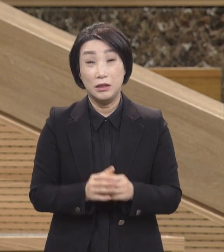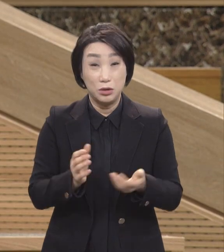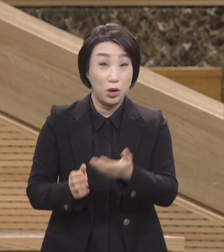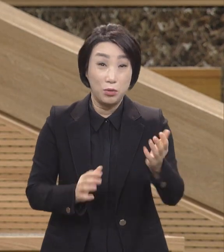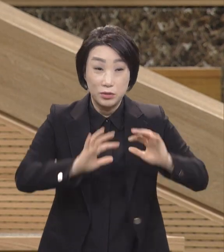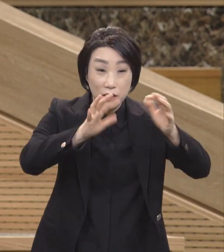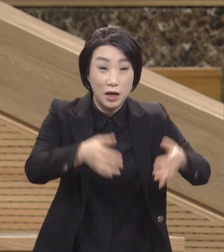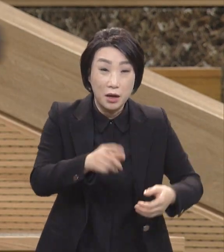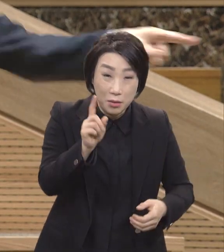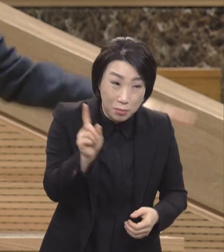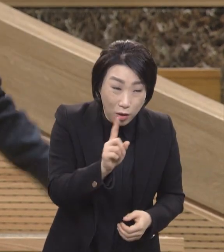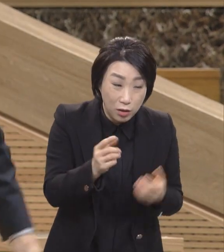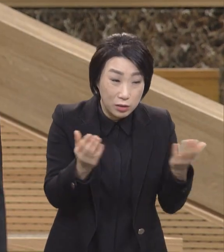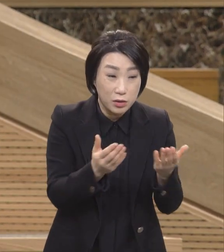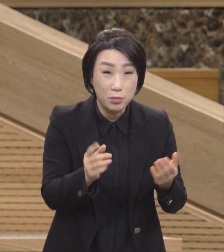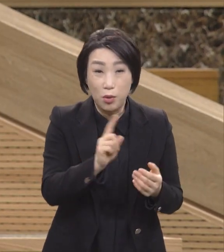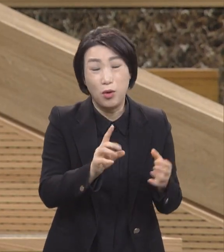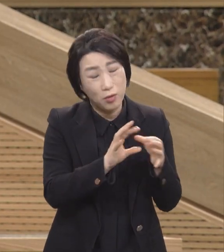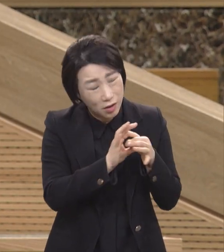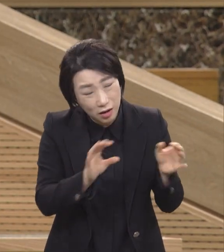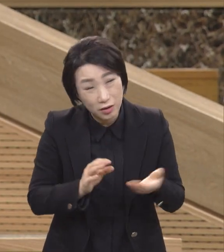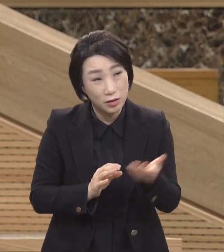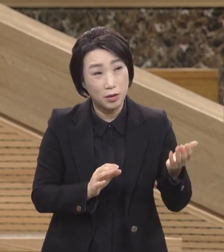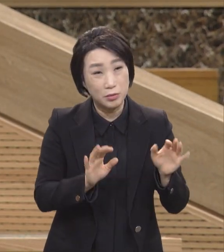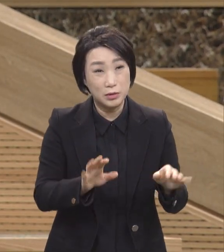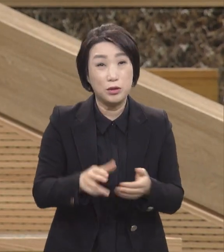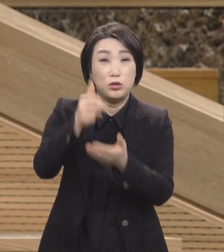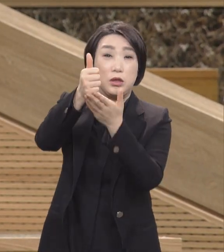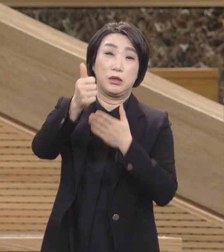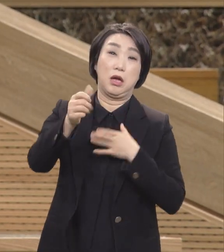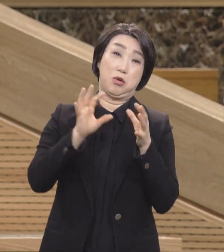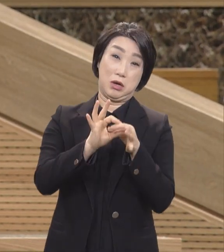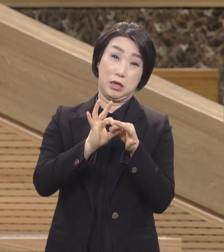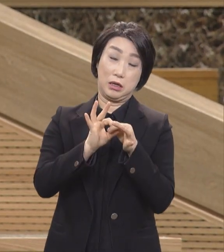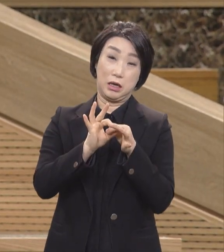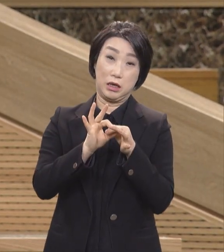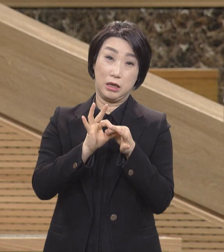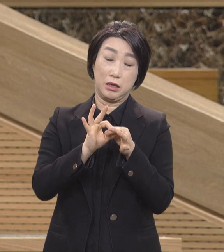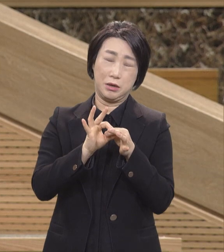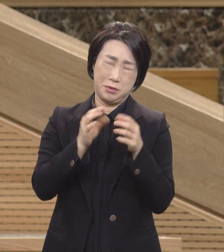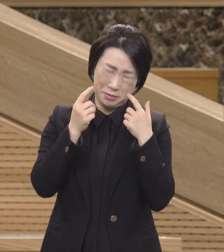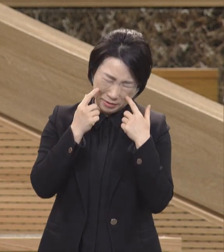세상에 어떤 일이 있어도 주님과 나와의 관계가